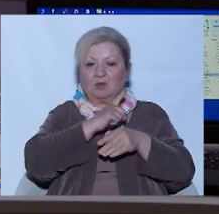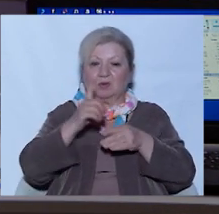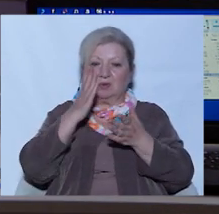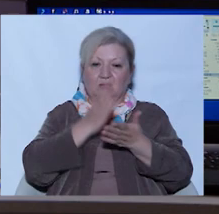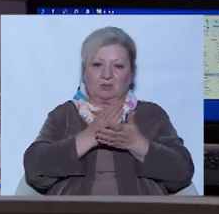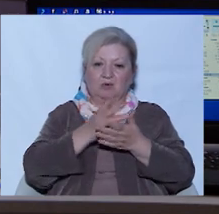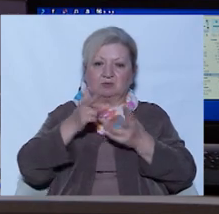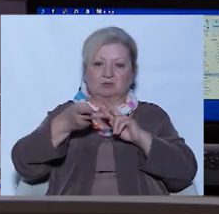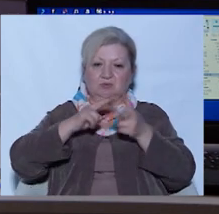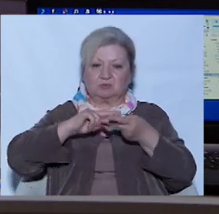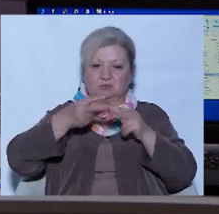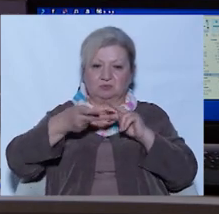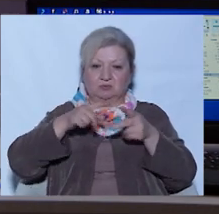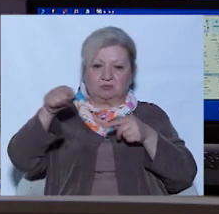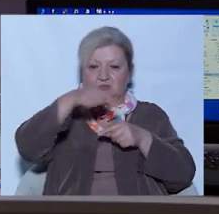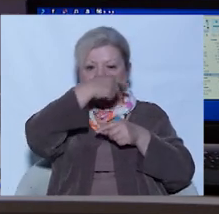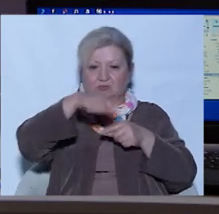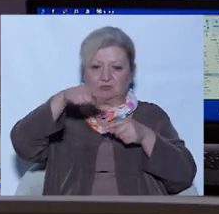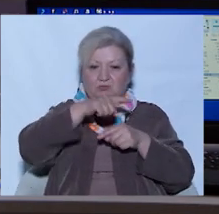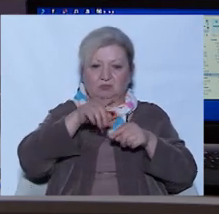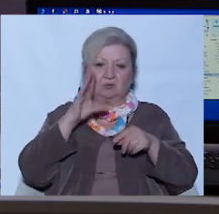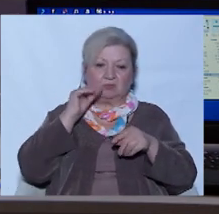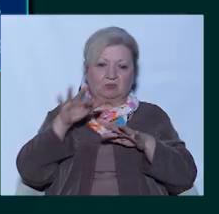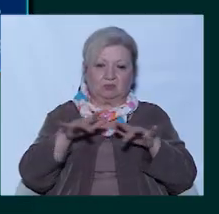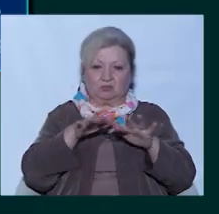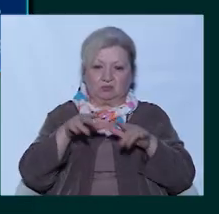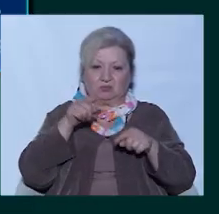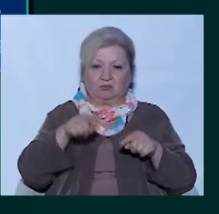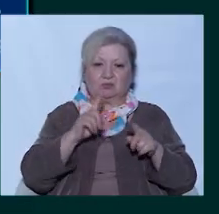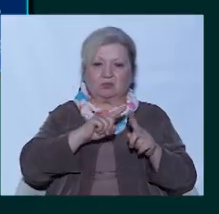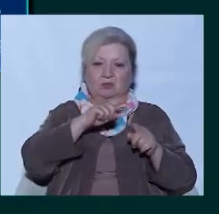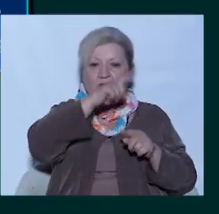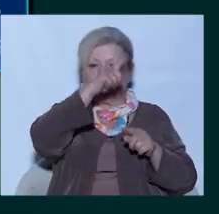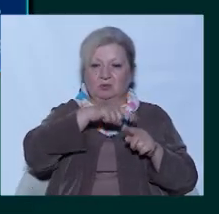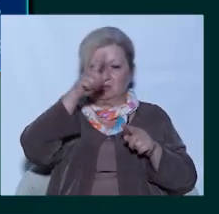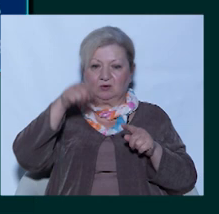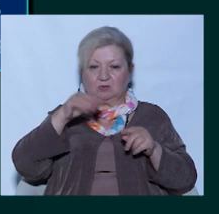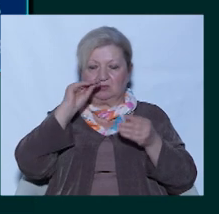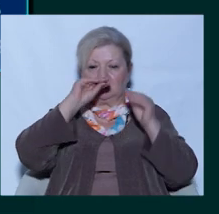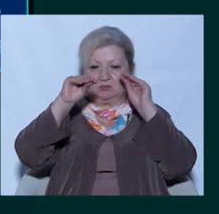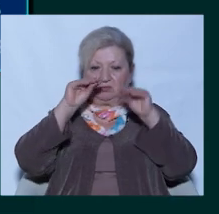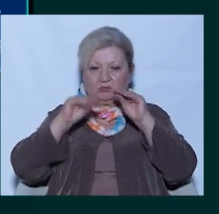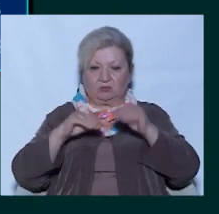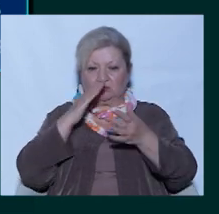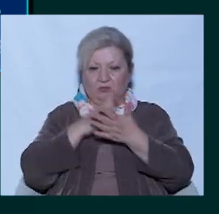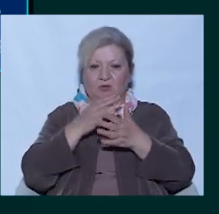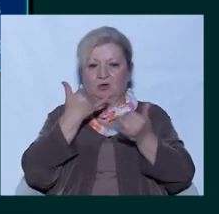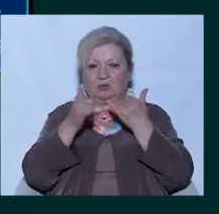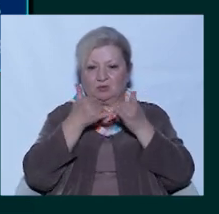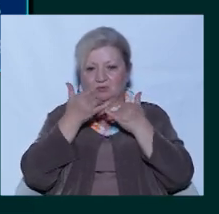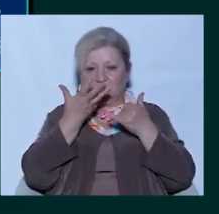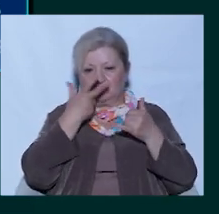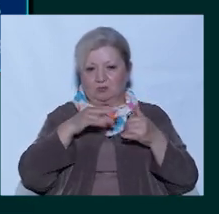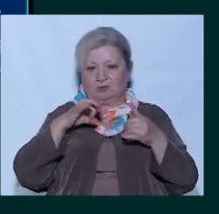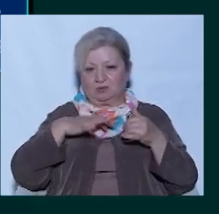კინეტიკური ენერგიის ცვლილება ამ რხევითი მოძრაობის დროს. გრაფიკები, რომლებიც აქა გვაქვს მოცემული, ყვითელი ფერის არის